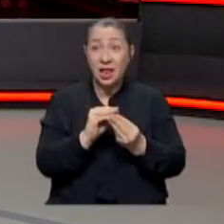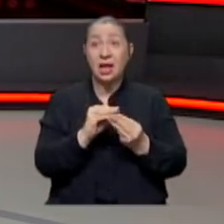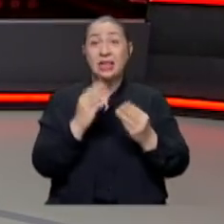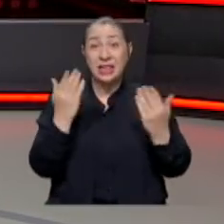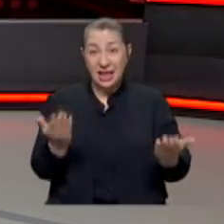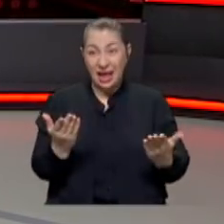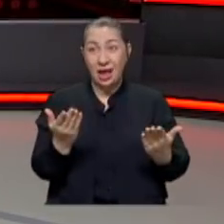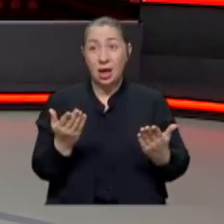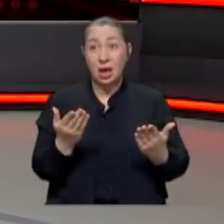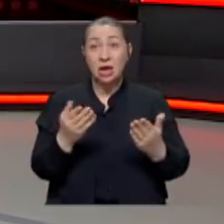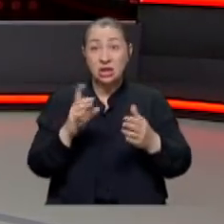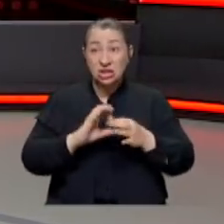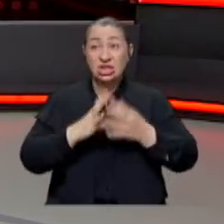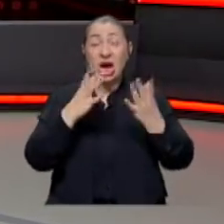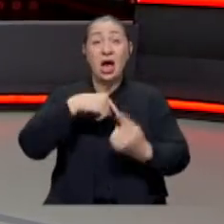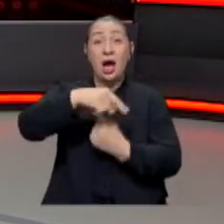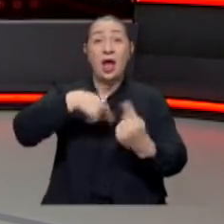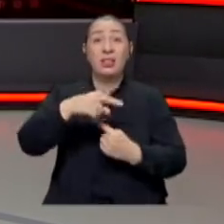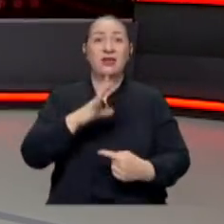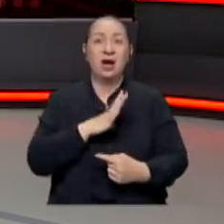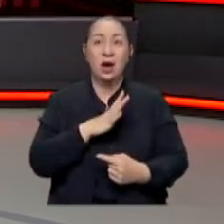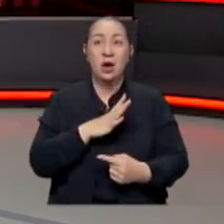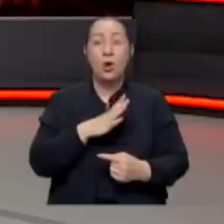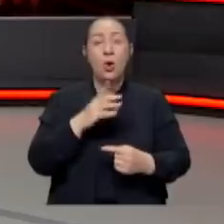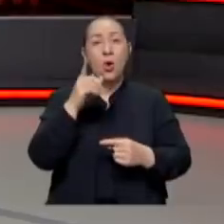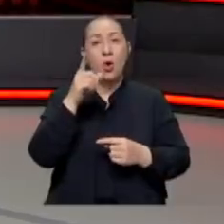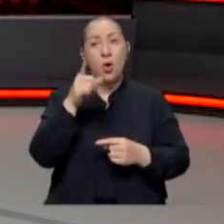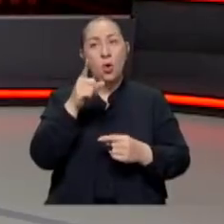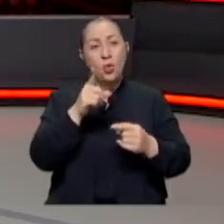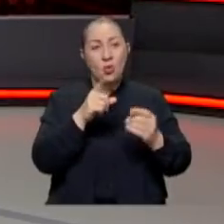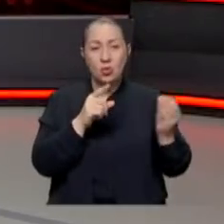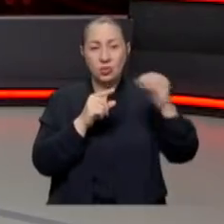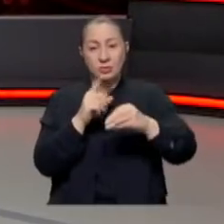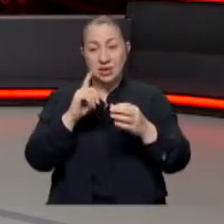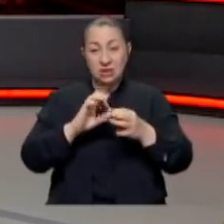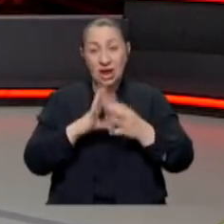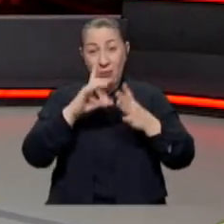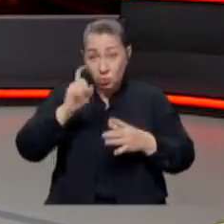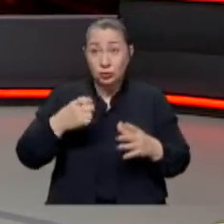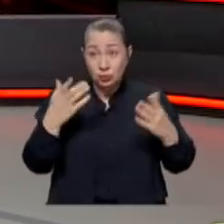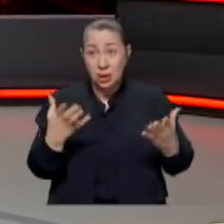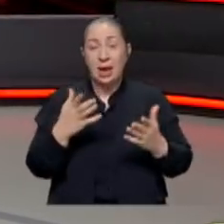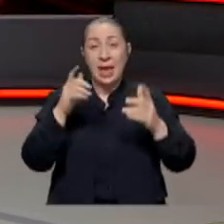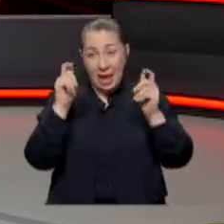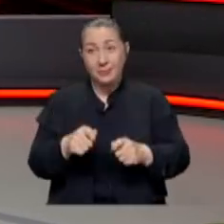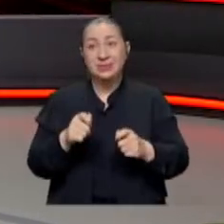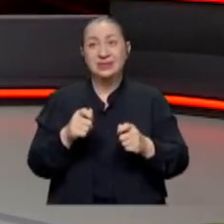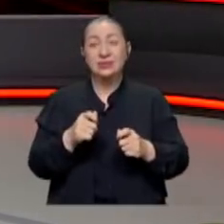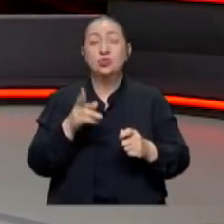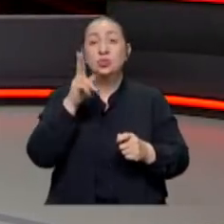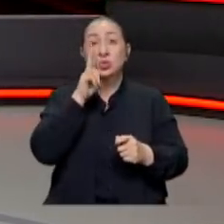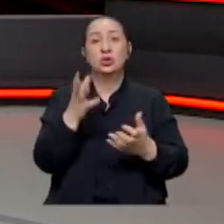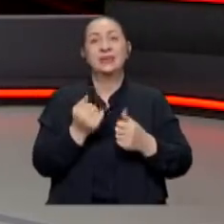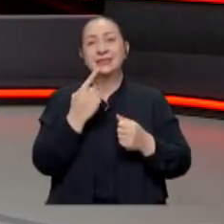diye çare arayanlar da var. Yani o kullansın, bir çare bulunsun da uygulasın ve